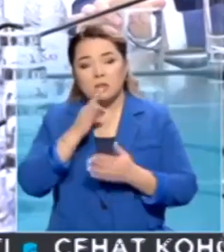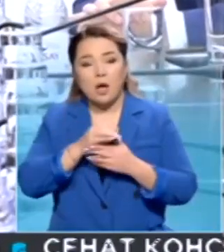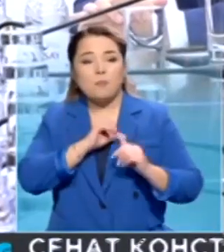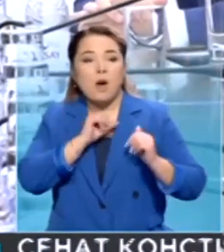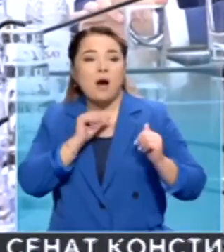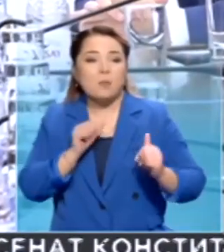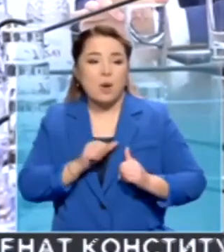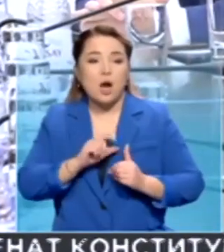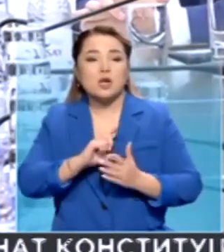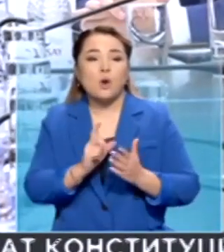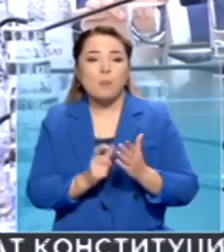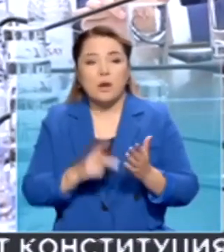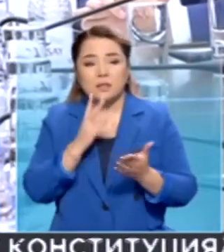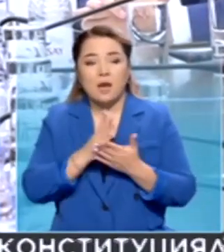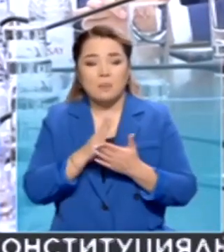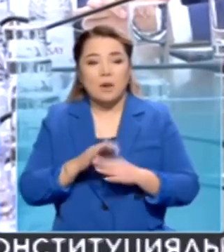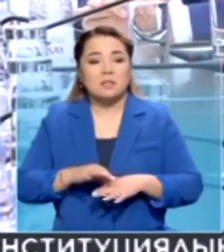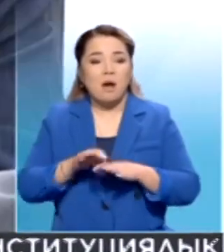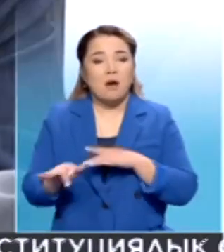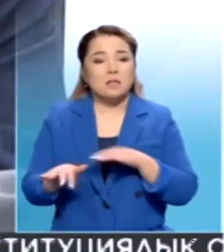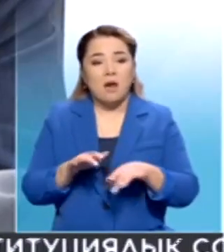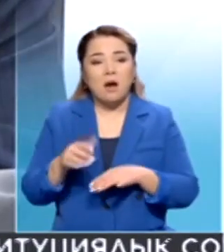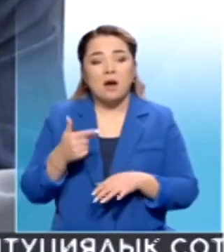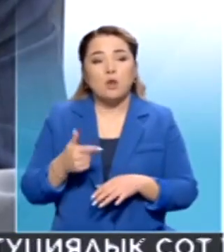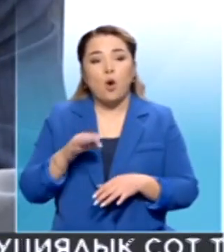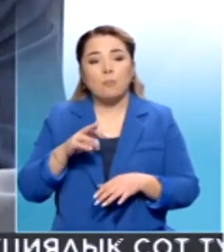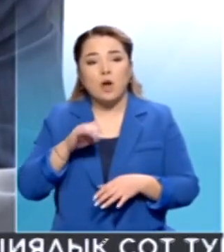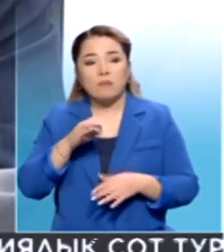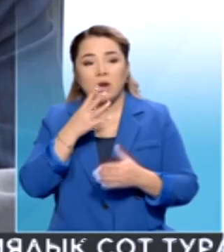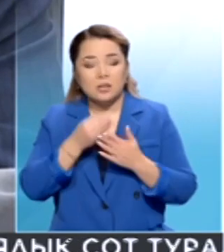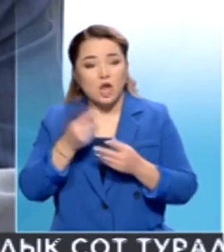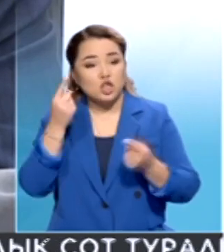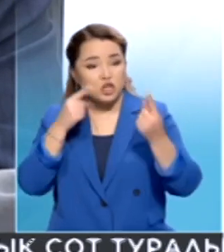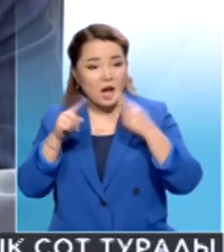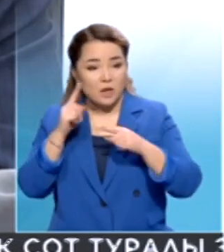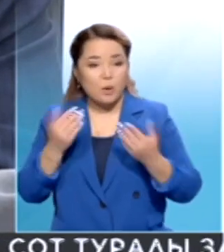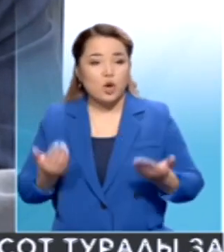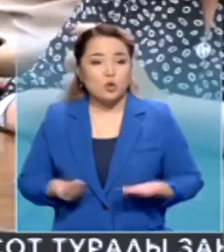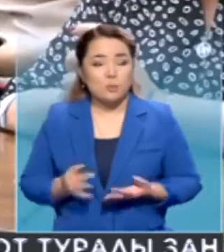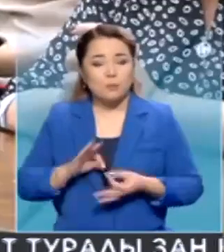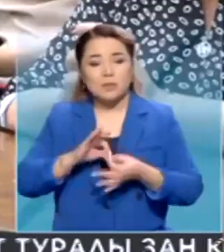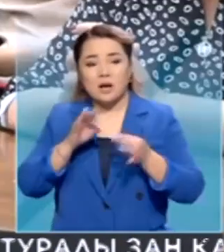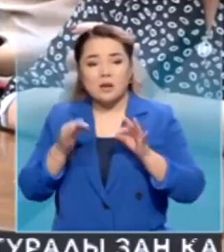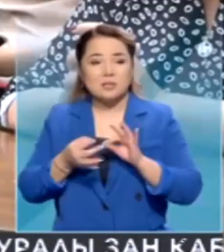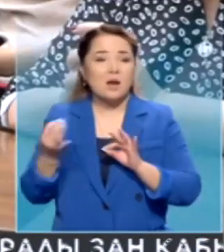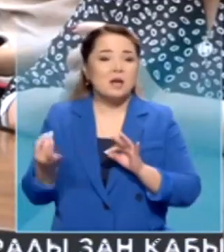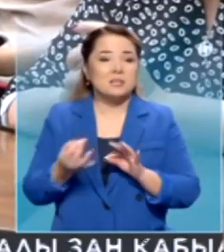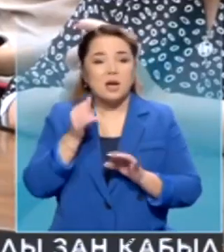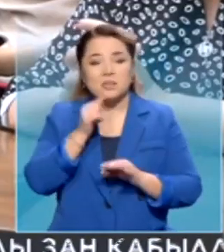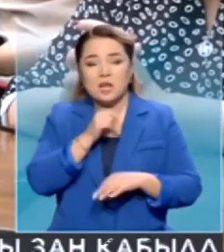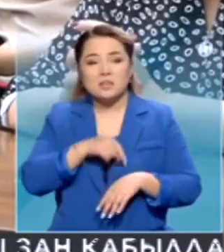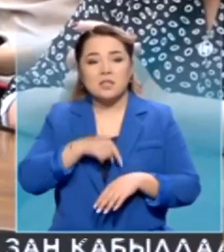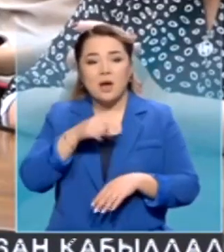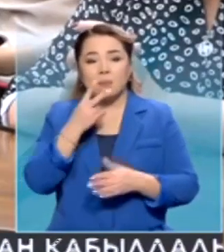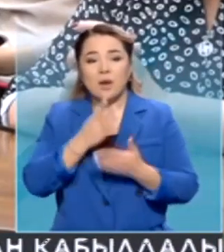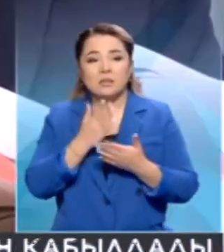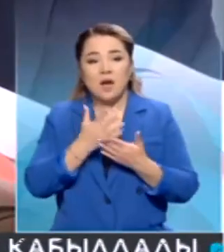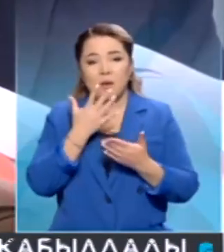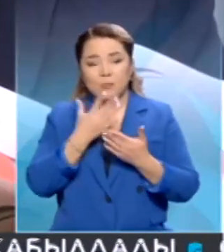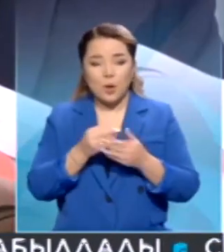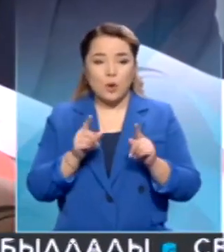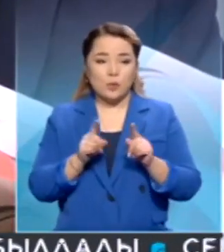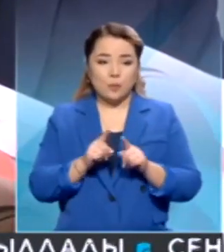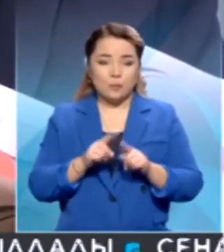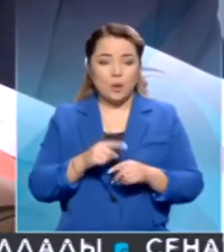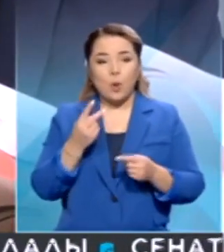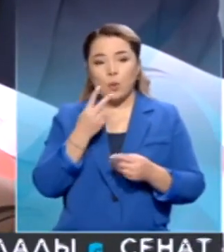махаббат туралы роман. Іс-шара аясында Ғали Ормановтың шығармашылығы мен өмірінен сыр шертетін сырлы сезім ақын атты көрме